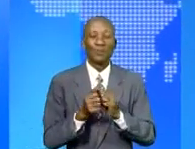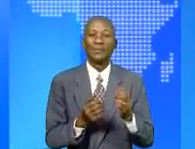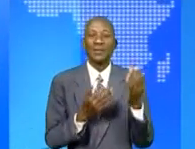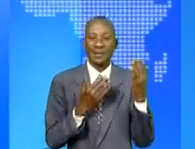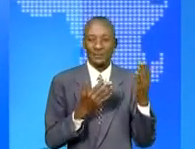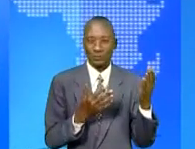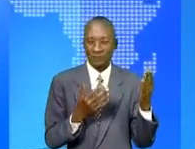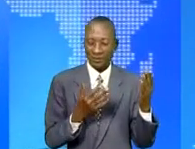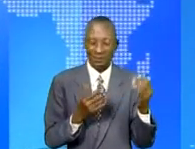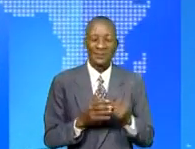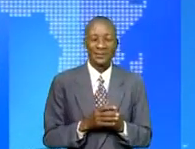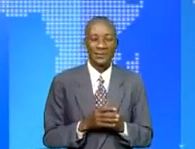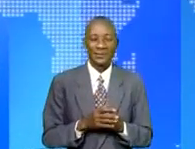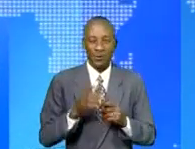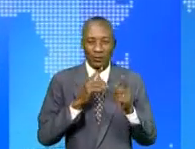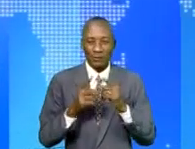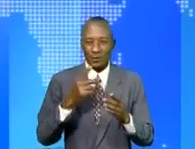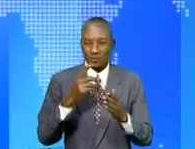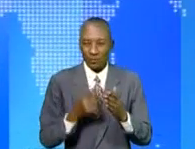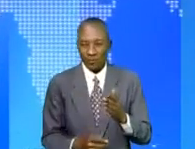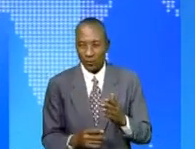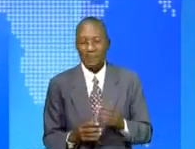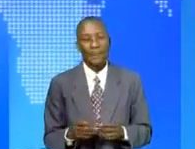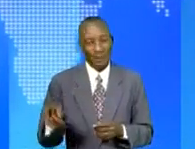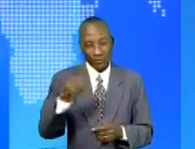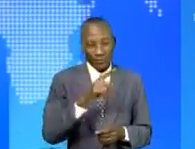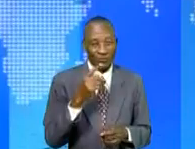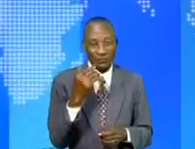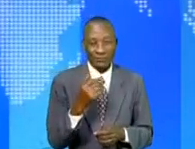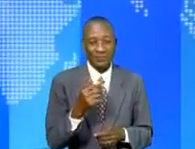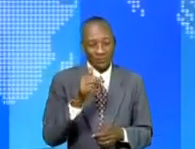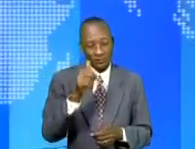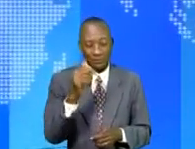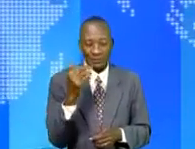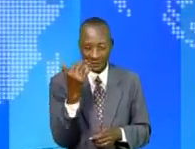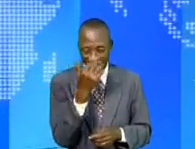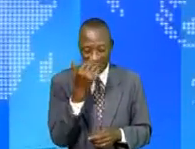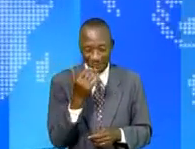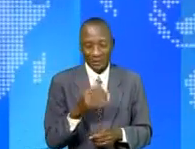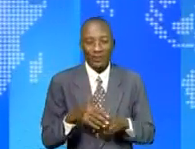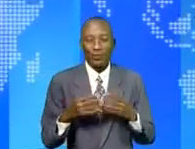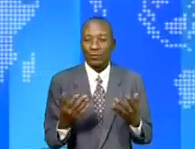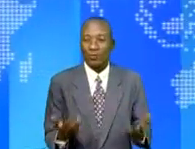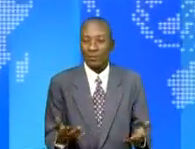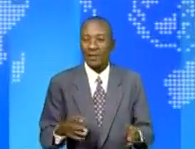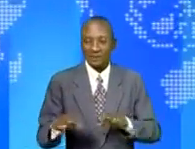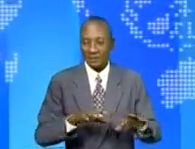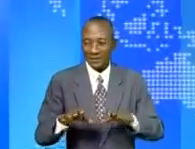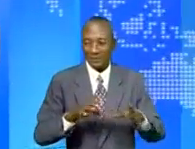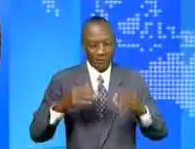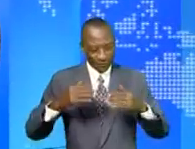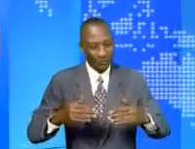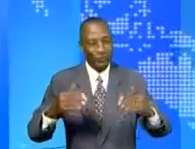rapporte 436 nouveaux cas confirmés ce dimanche 4 juillet, notamment à Kinshasa, 237, 91 au Nord